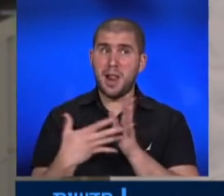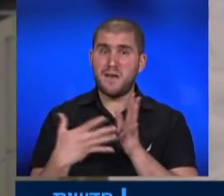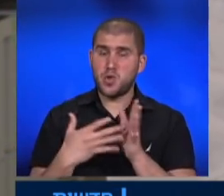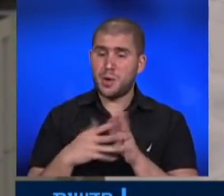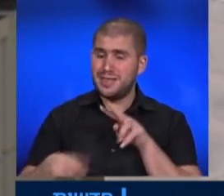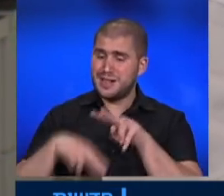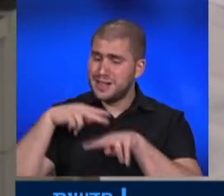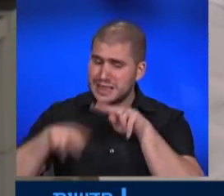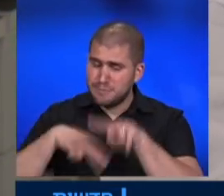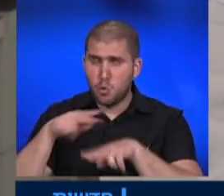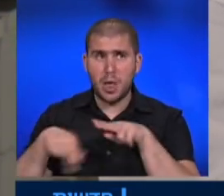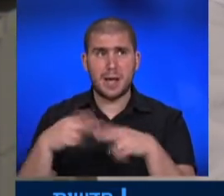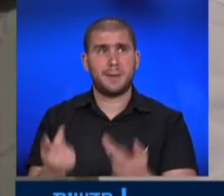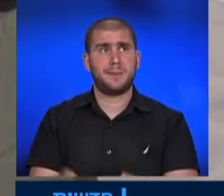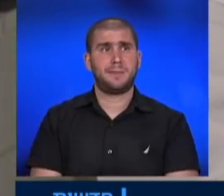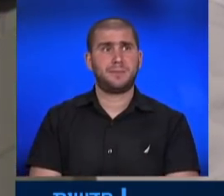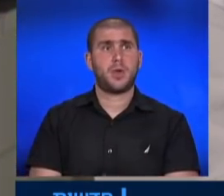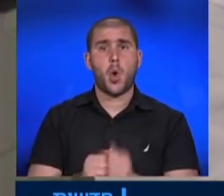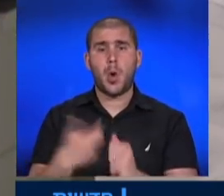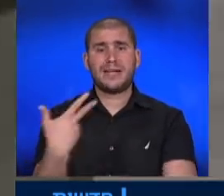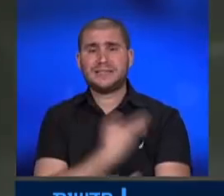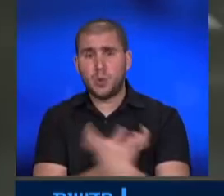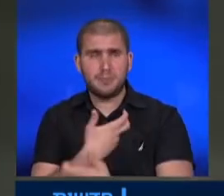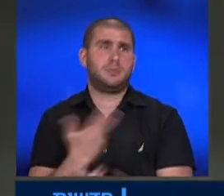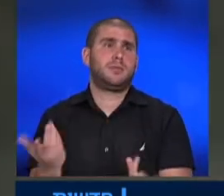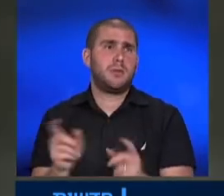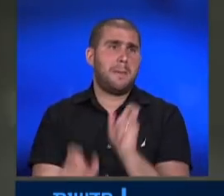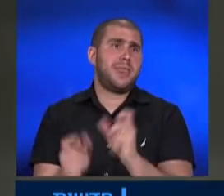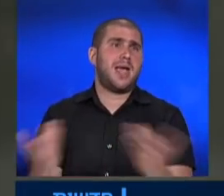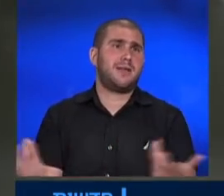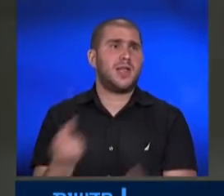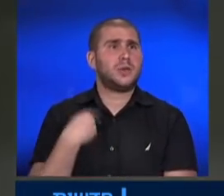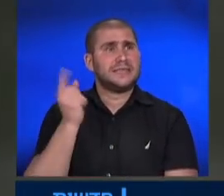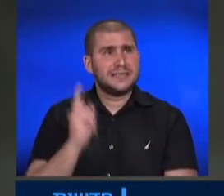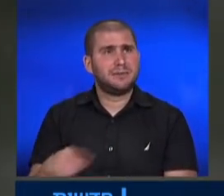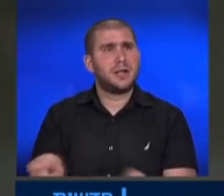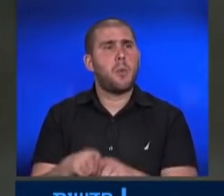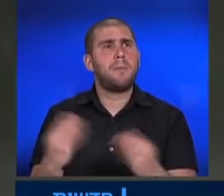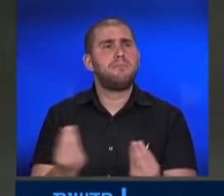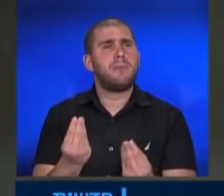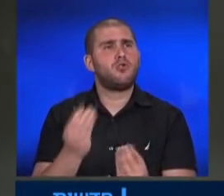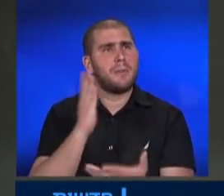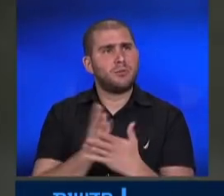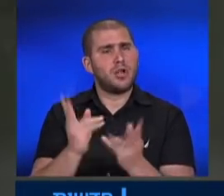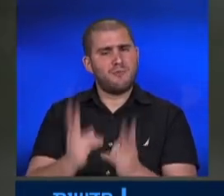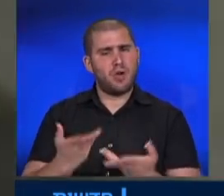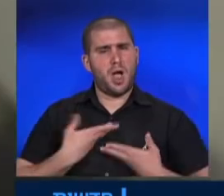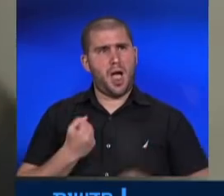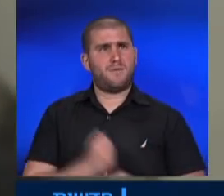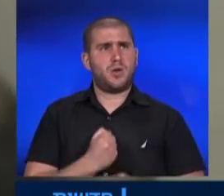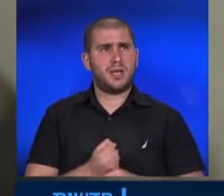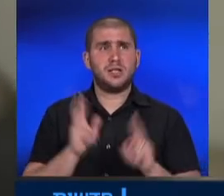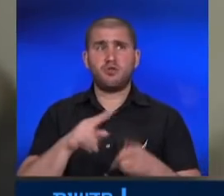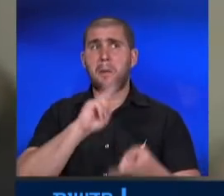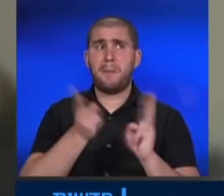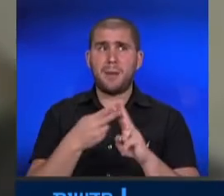איתו טיפולים או חיסונים זה פשוט בני אדם. ואנחנו צריכים איזשהו משהו באמצע שיאפשר לנו לעבוד. יש את זה בעולם, אי